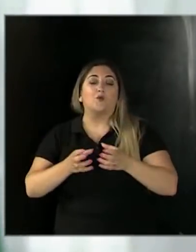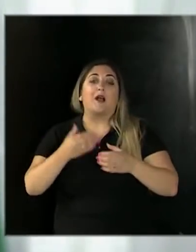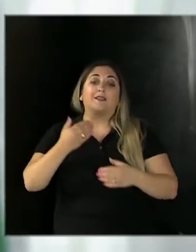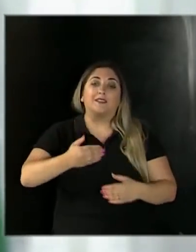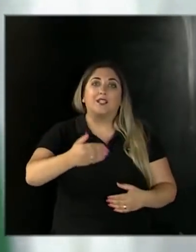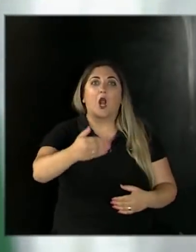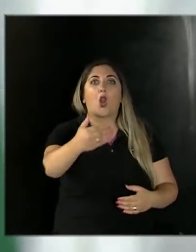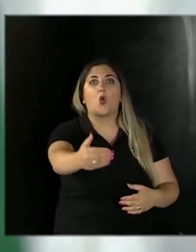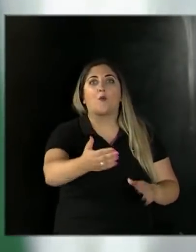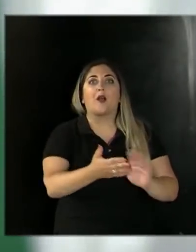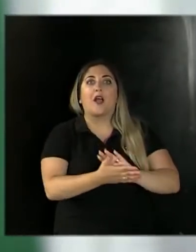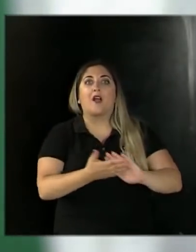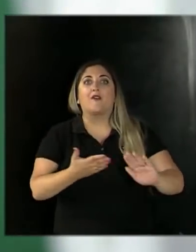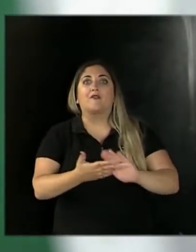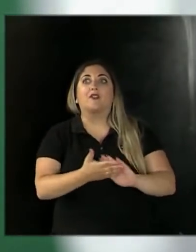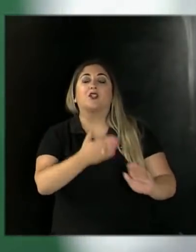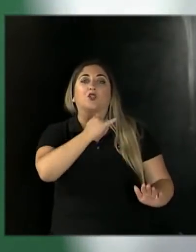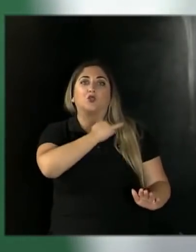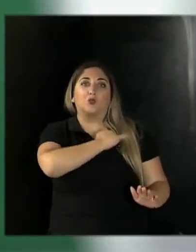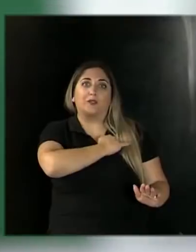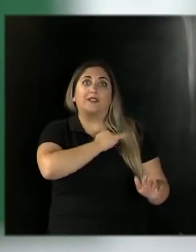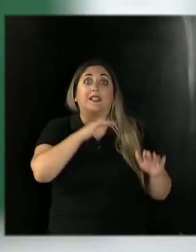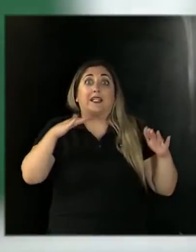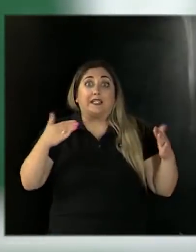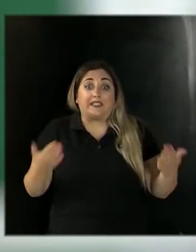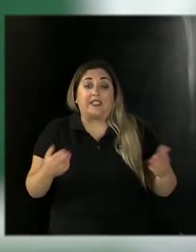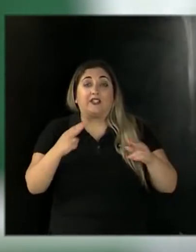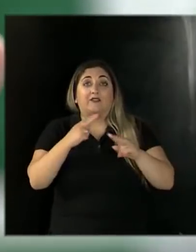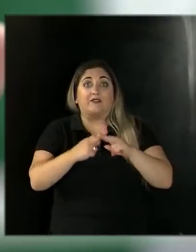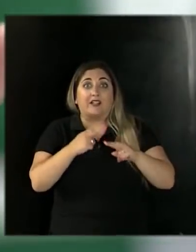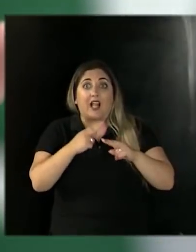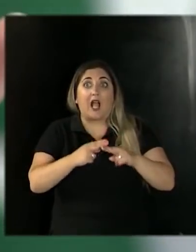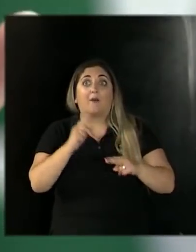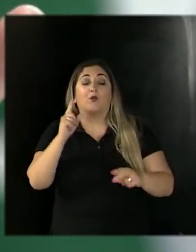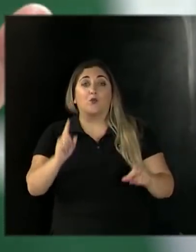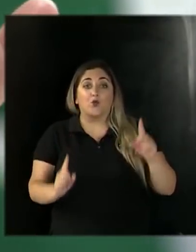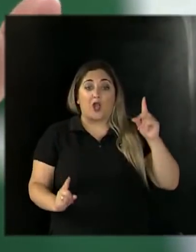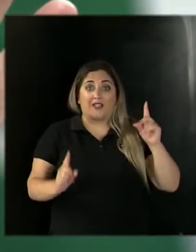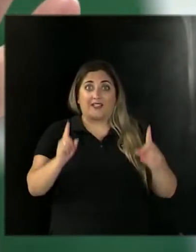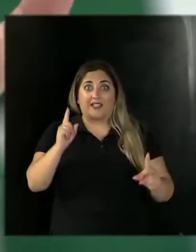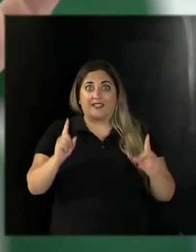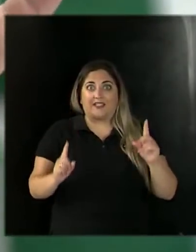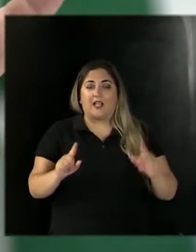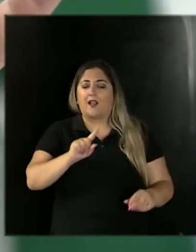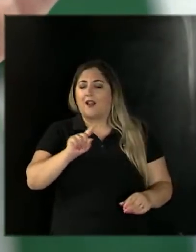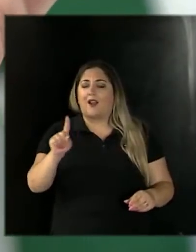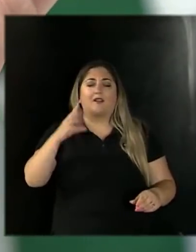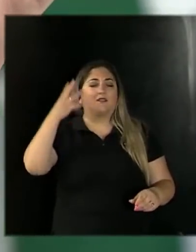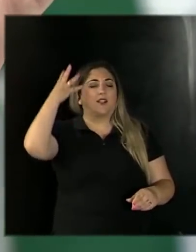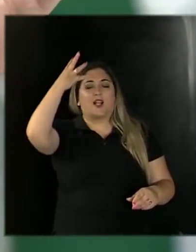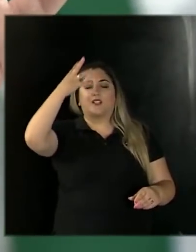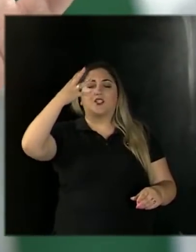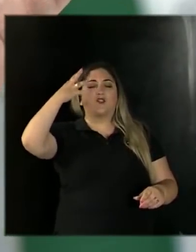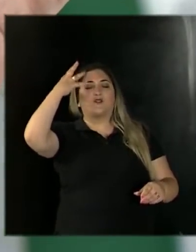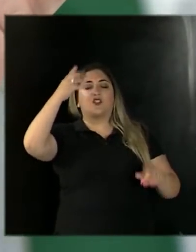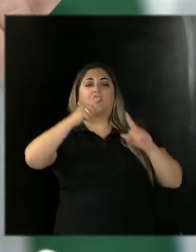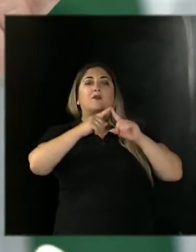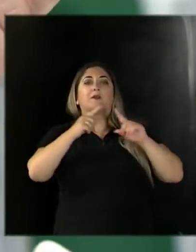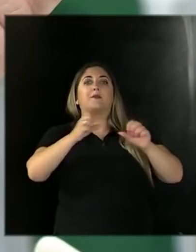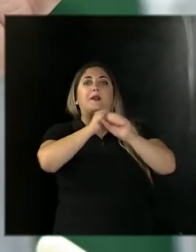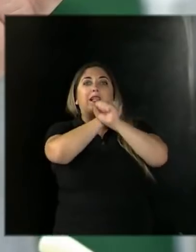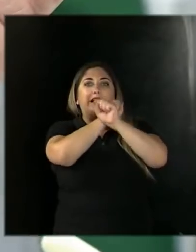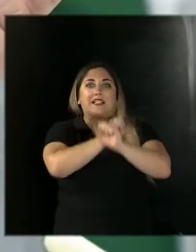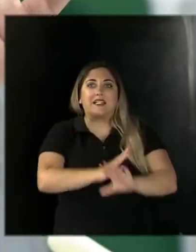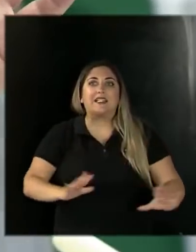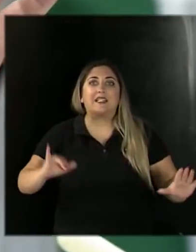kuljum għatina llum, aħfrinna dnubietna bħalma naħfru li minnu ħati għalina. La ddaħħalniex